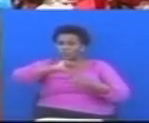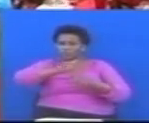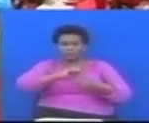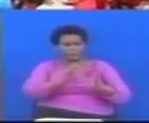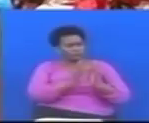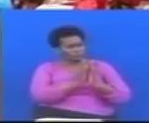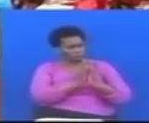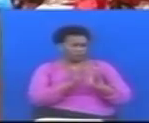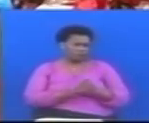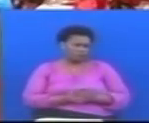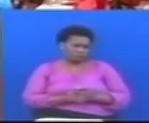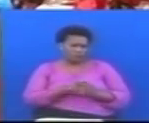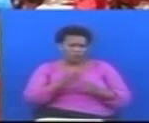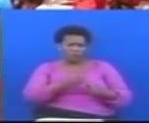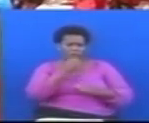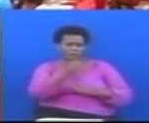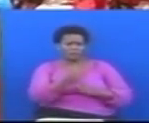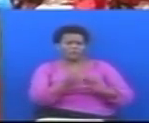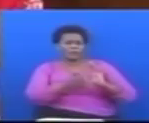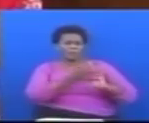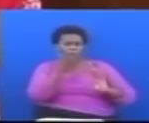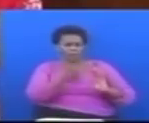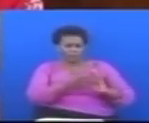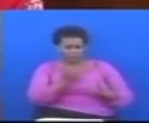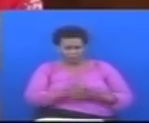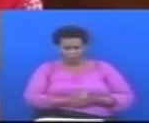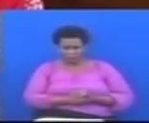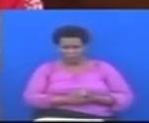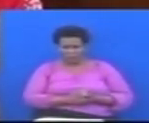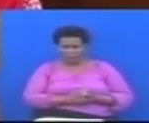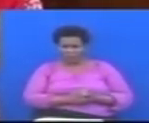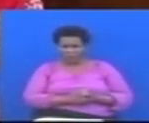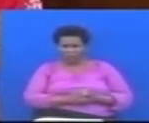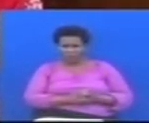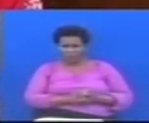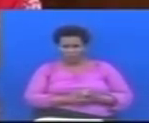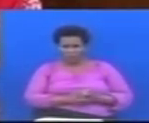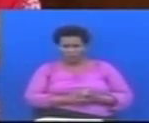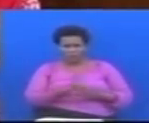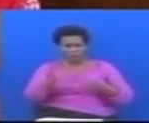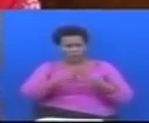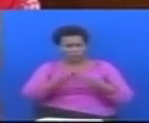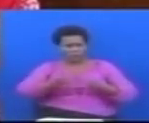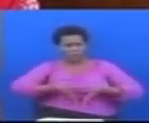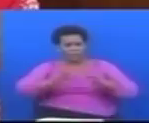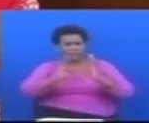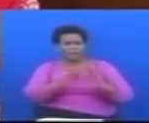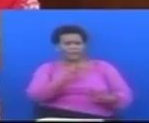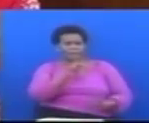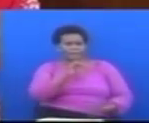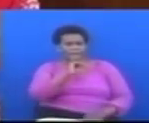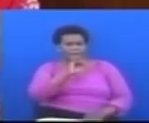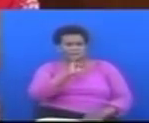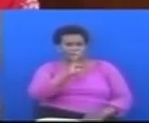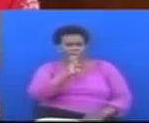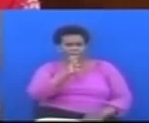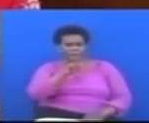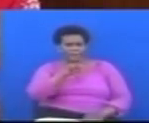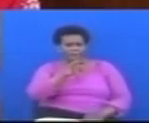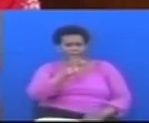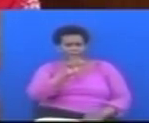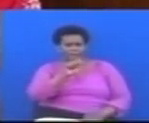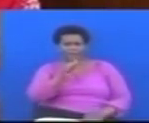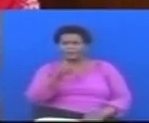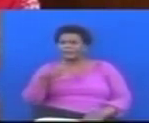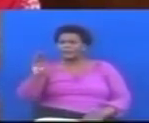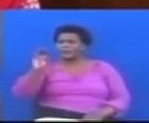katika barabara ya Kidena Lupembe Madeke. Usanifu yakinifu umeshafanyika na vile vile barabara hii imewekwa kwenye bajeti ya mwaka huu.